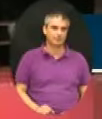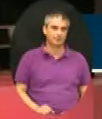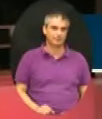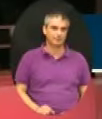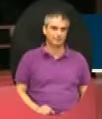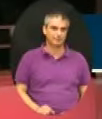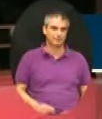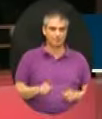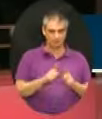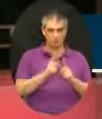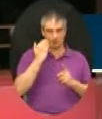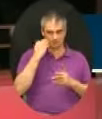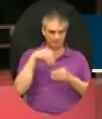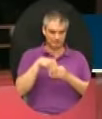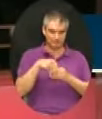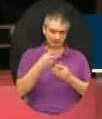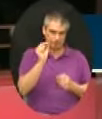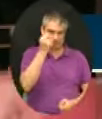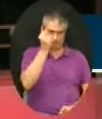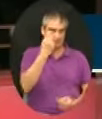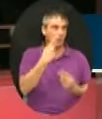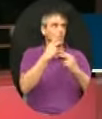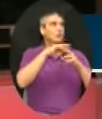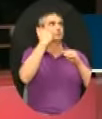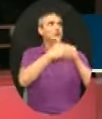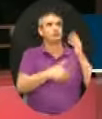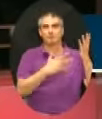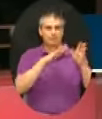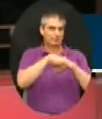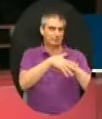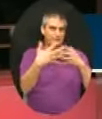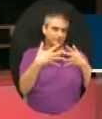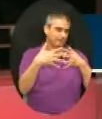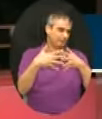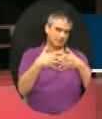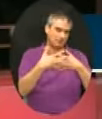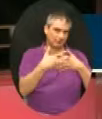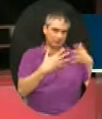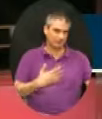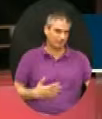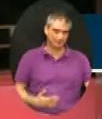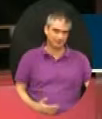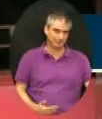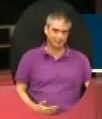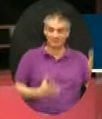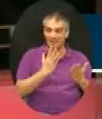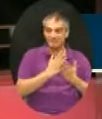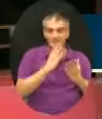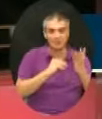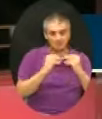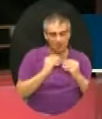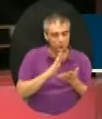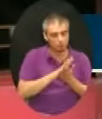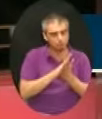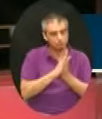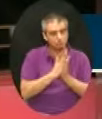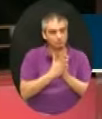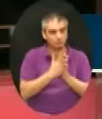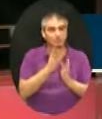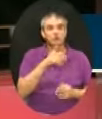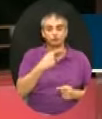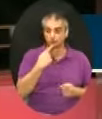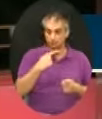הם... די שוליים לגבי התוצאה הסופית בארצות הברית. אם כבר דיברנו על מגמות, בימים האחרונים